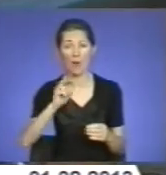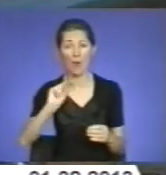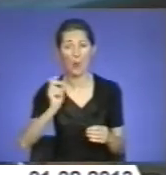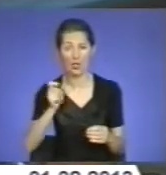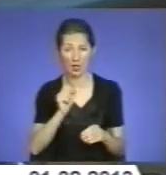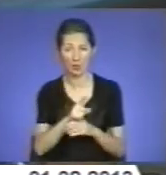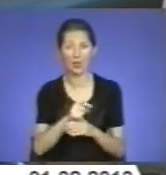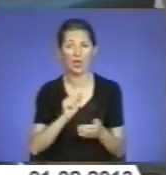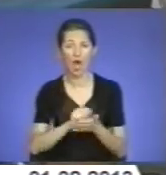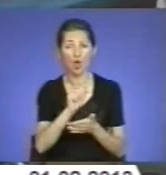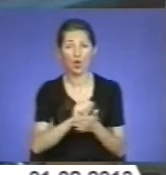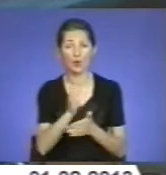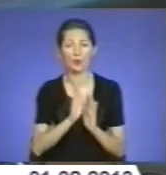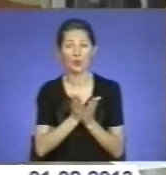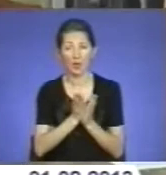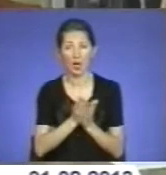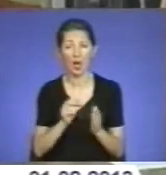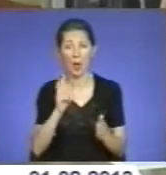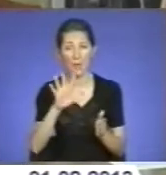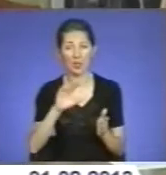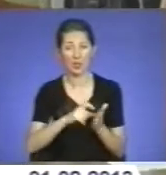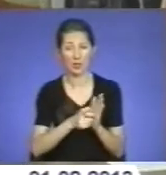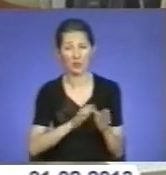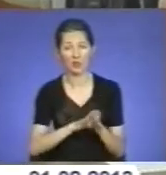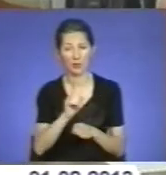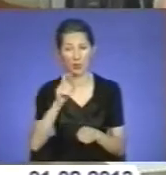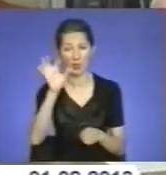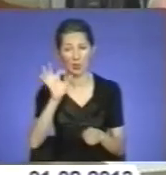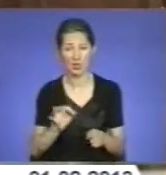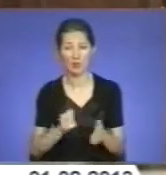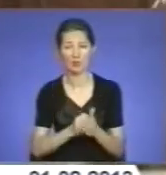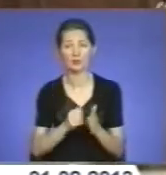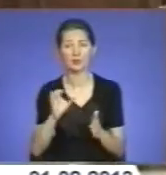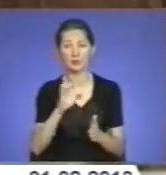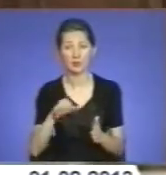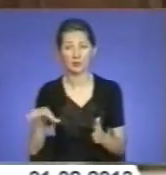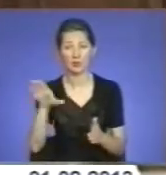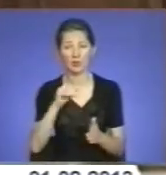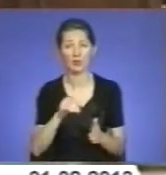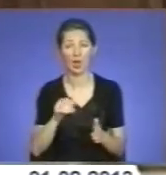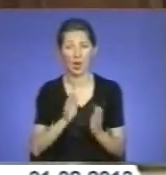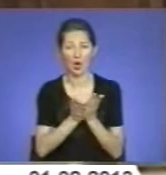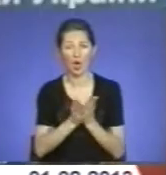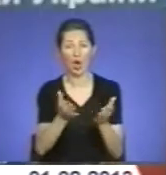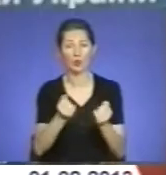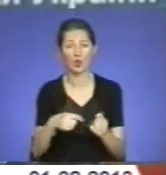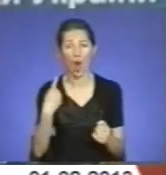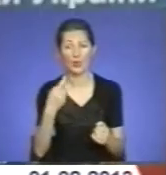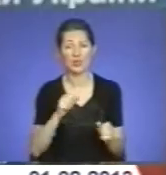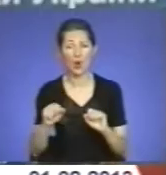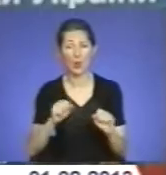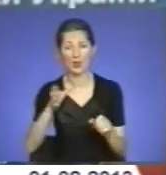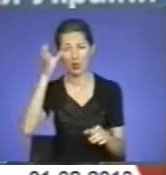для п'ятикласників виконано на всі 100. А до серпня 75% накладу отримують обласні управління освіти. В цьому